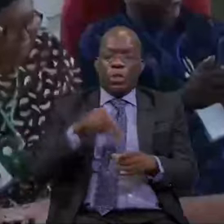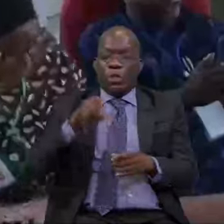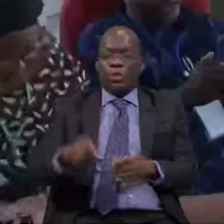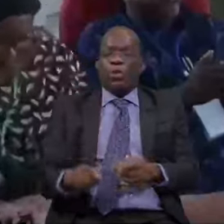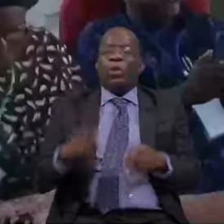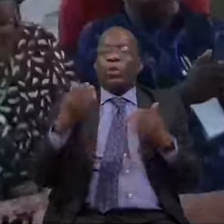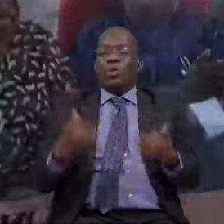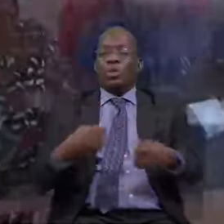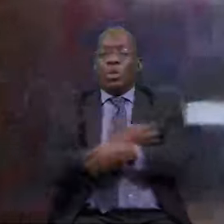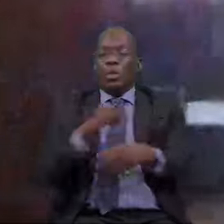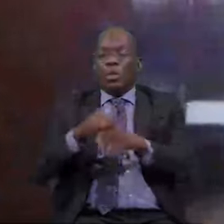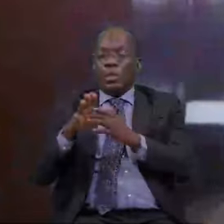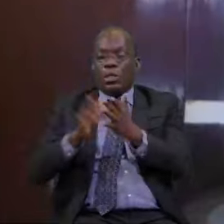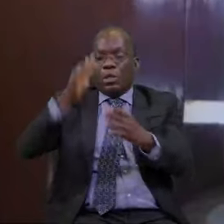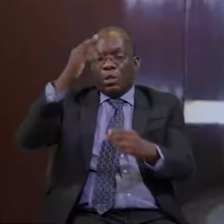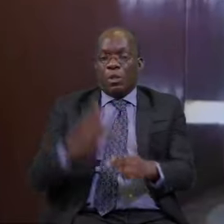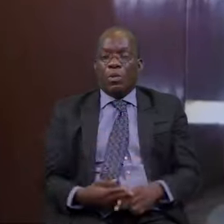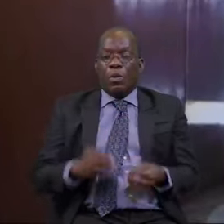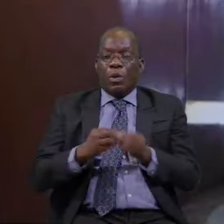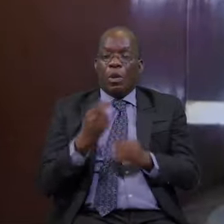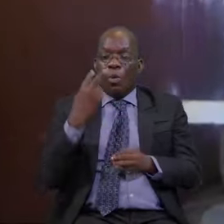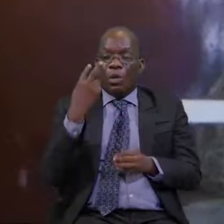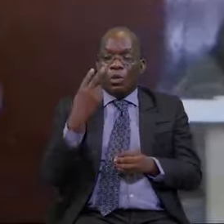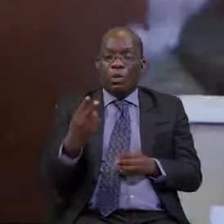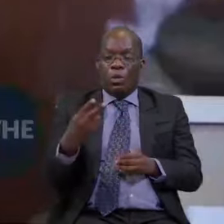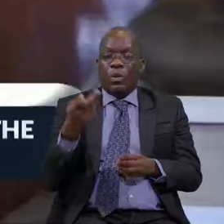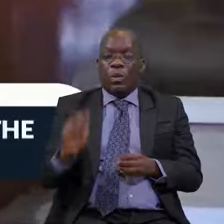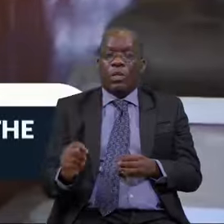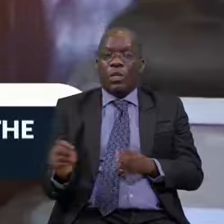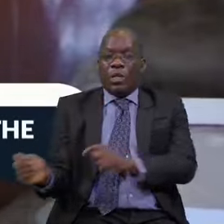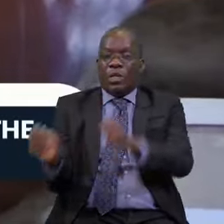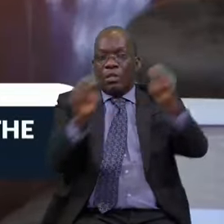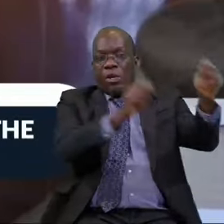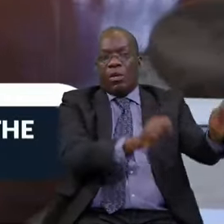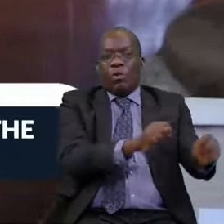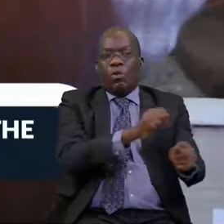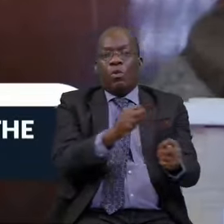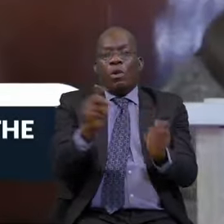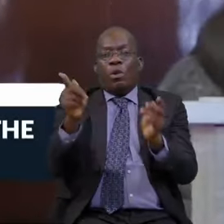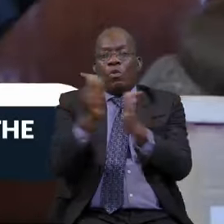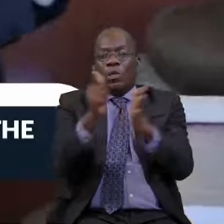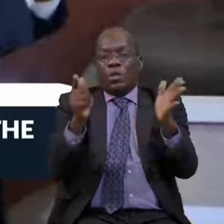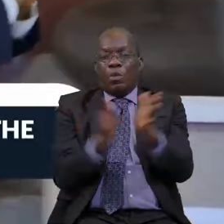jour au nom de Jésus-Christ. Numéro 2, c'est les principes transférables